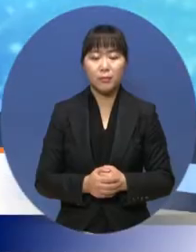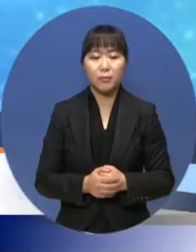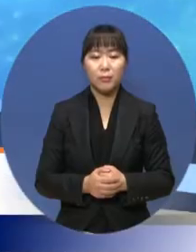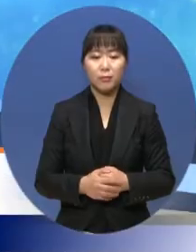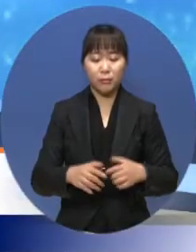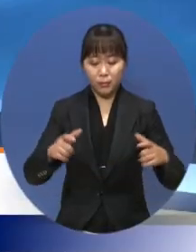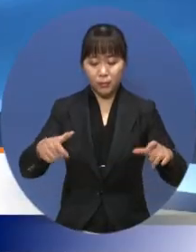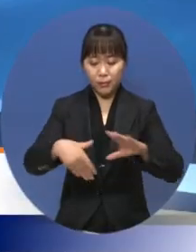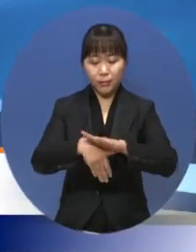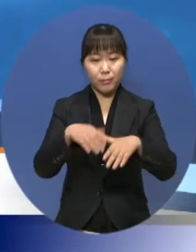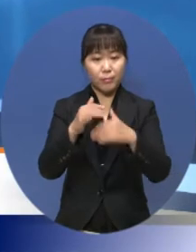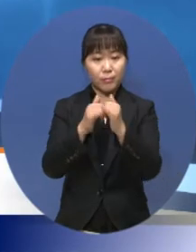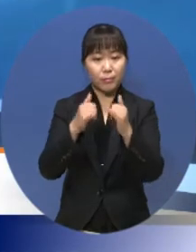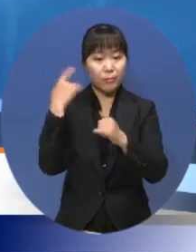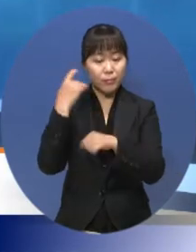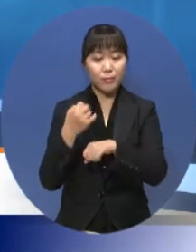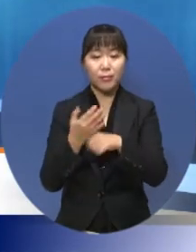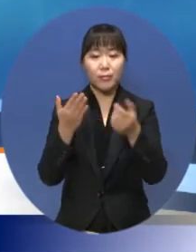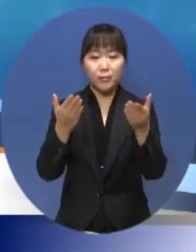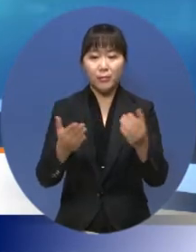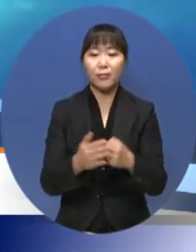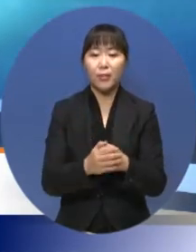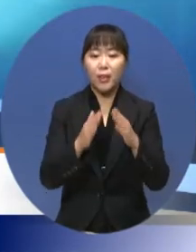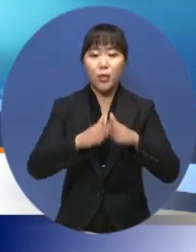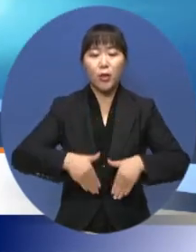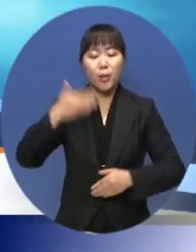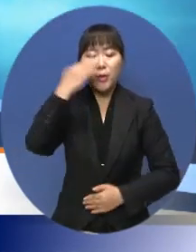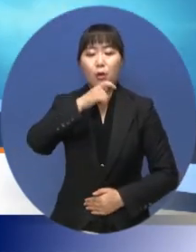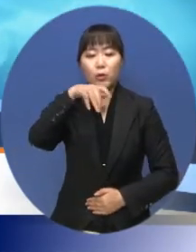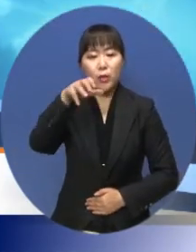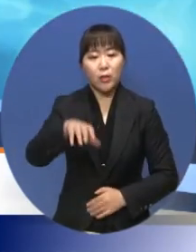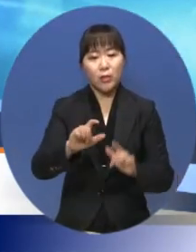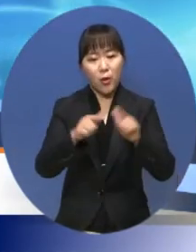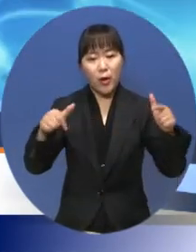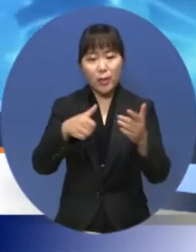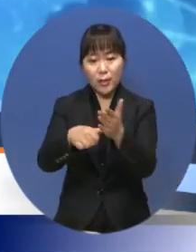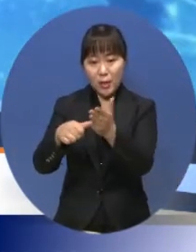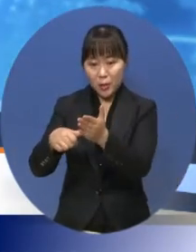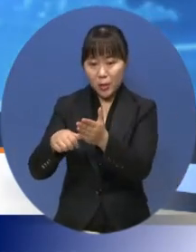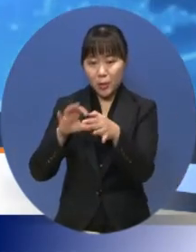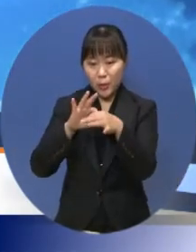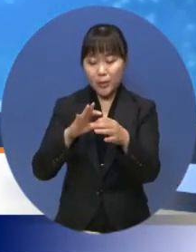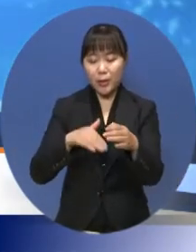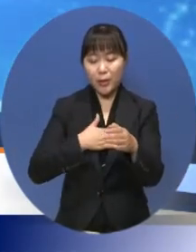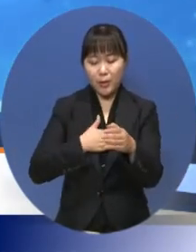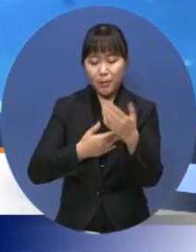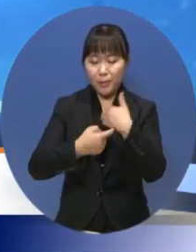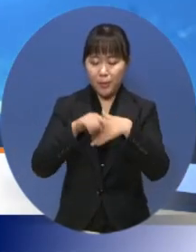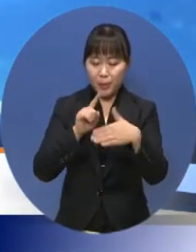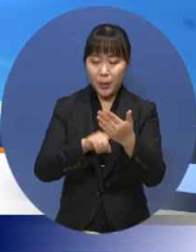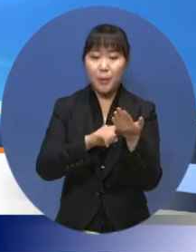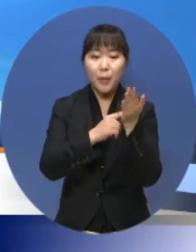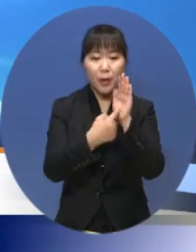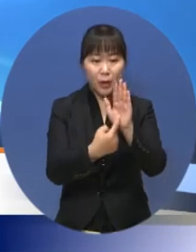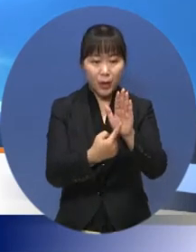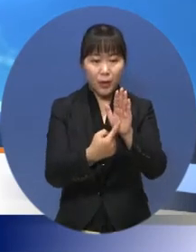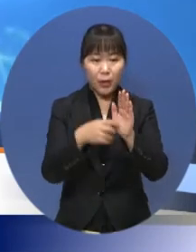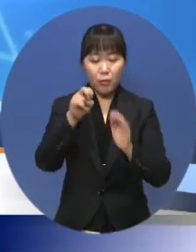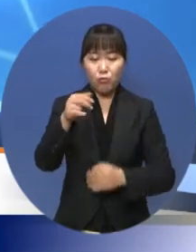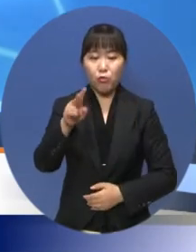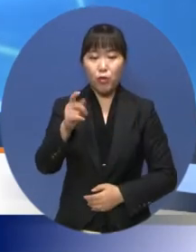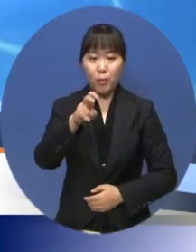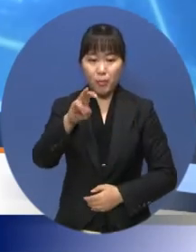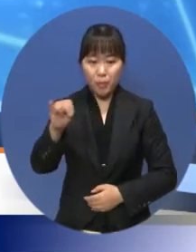지역의 문화가 소식 전해드립니다. 전남 여수에서 다양한 재료를 통해 자신의 마음을 표현한 유현미